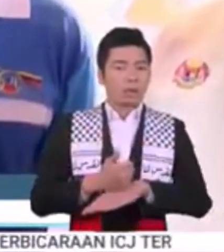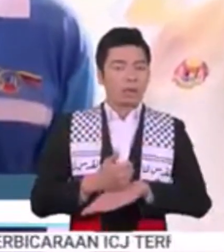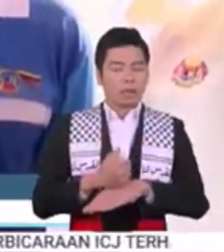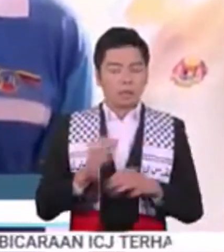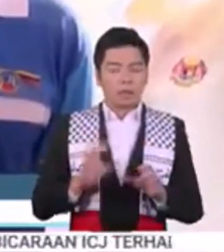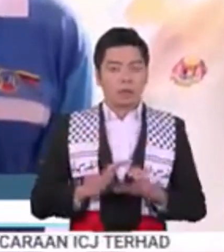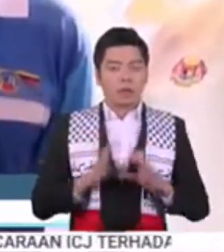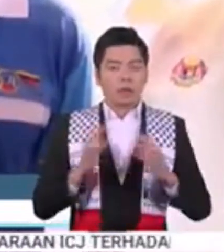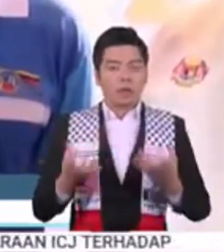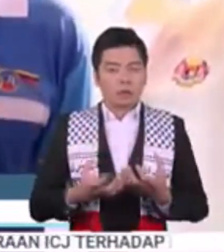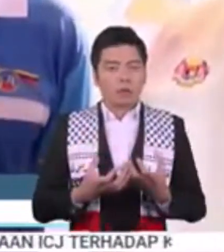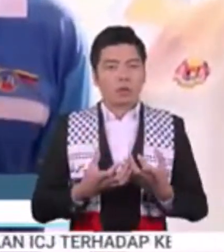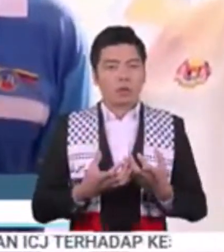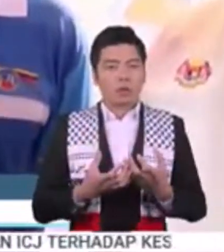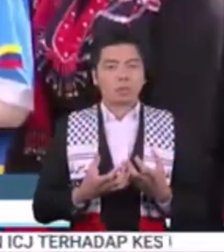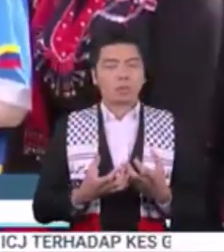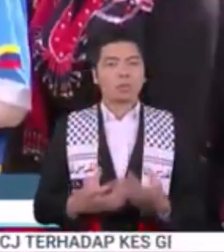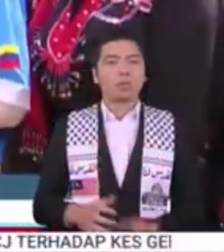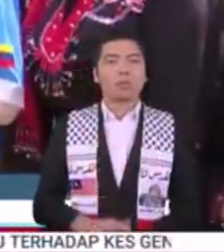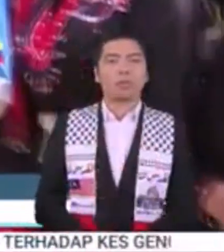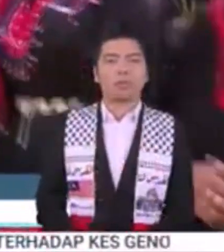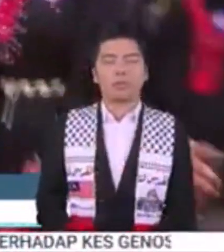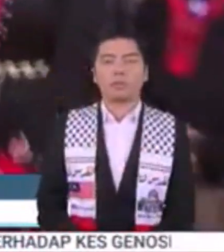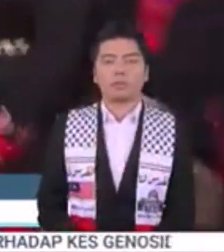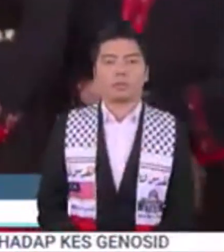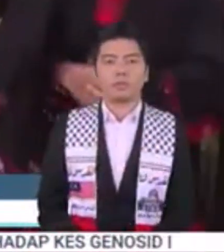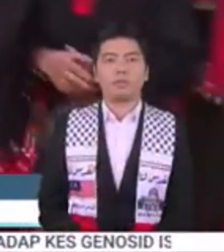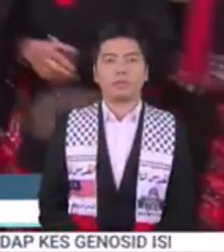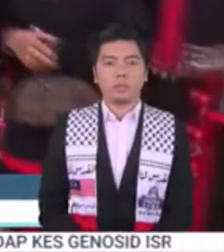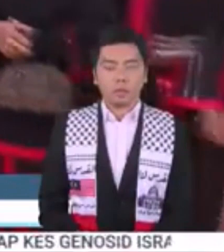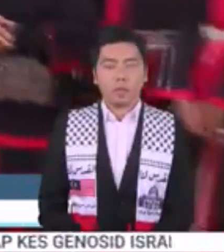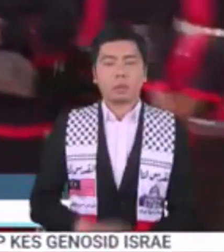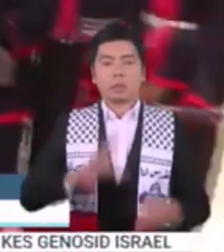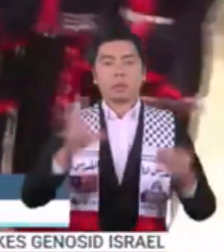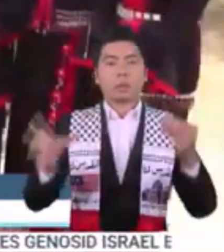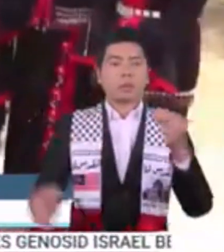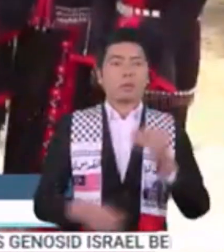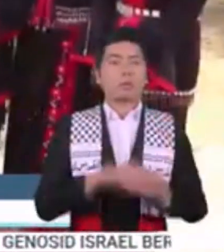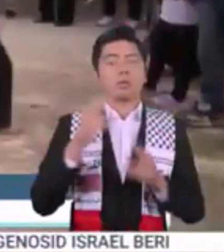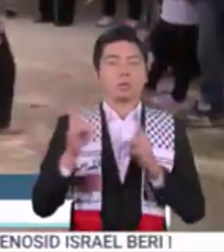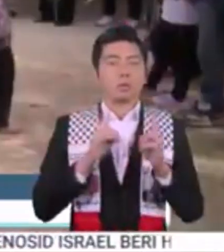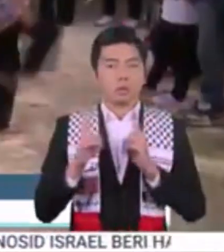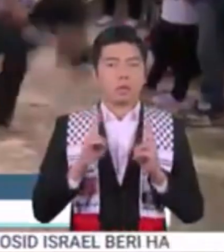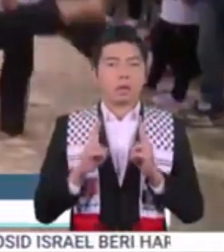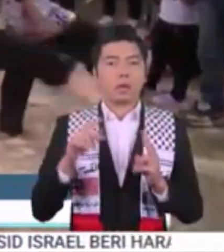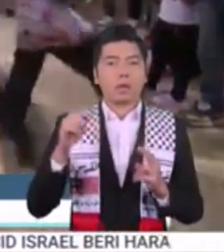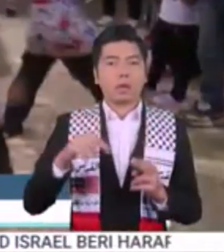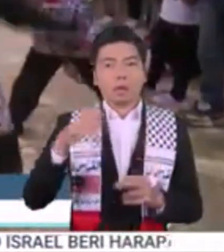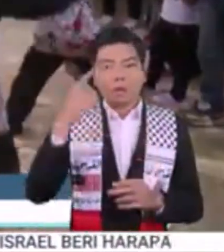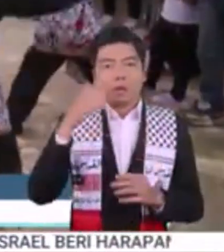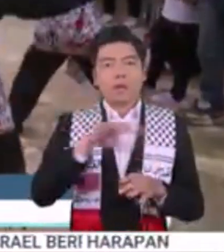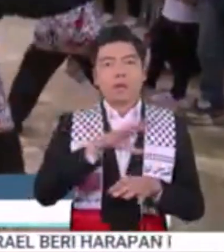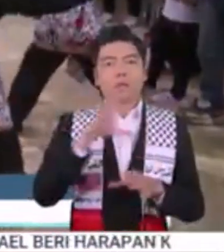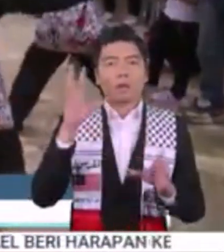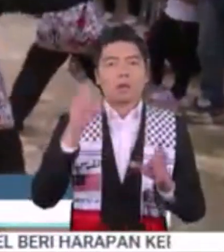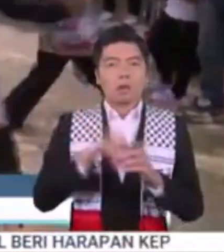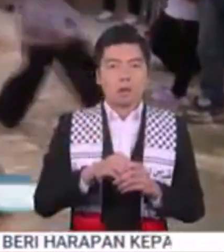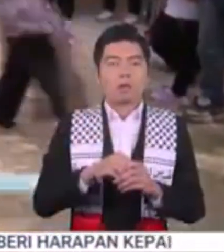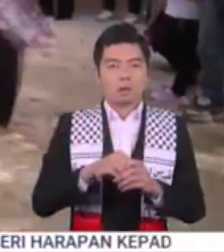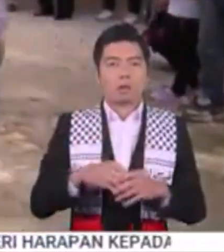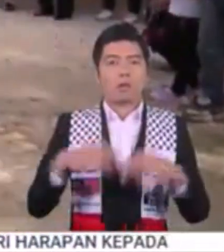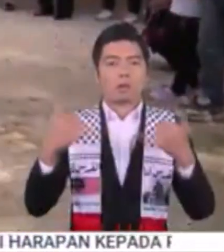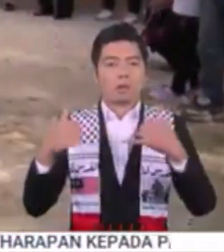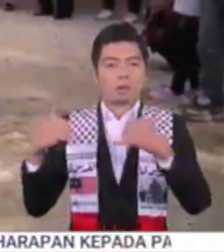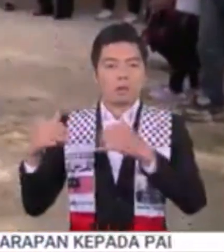melihat kembali potensi-potensi pelancongan di sini tambah beliau usaha tersebut turut melibatkan pemain-pemain industri pelancongan